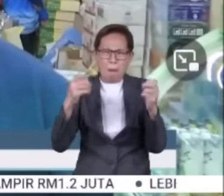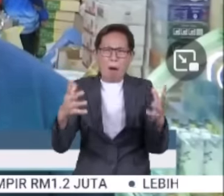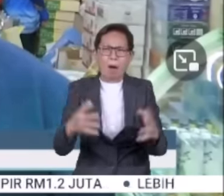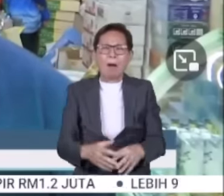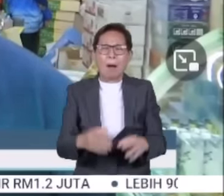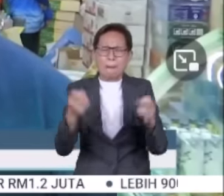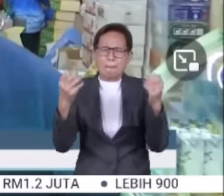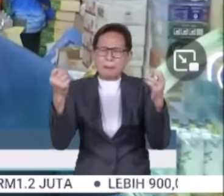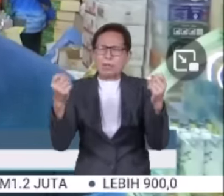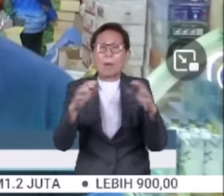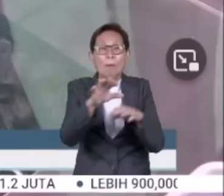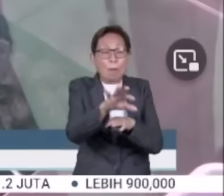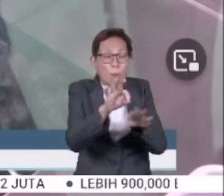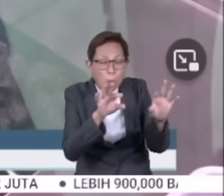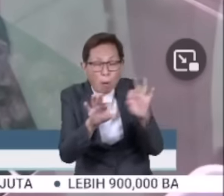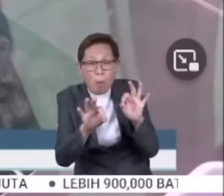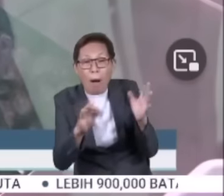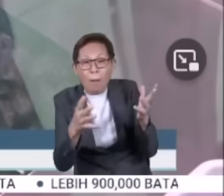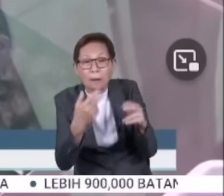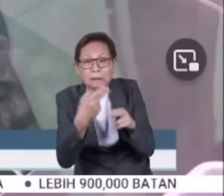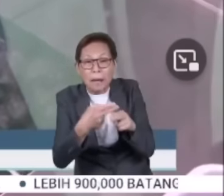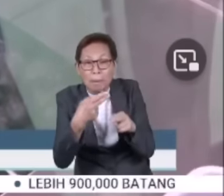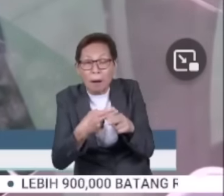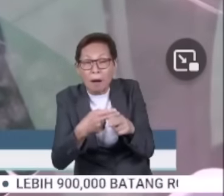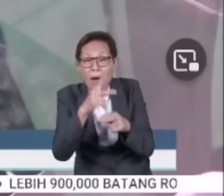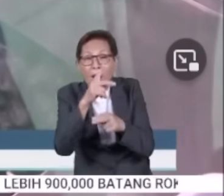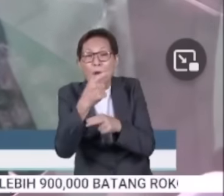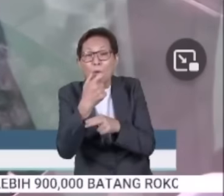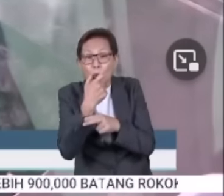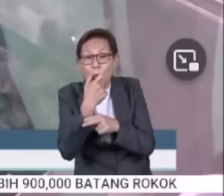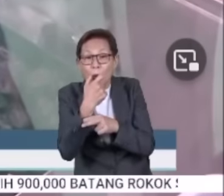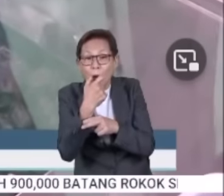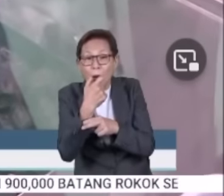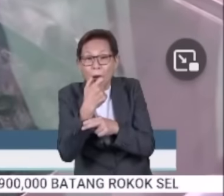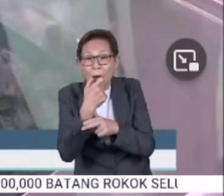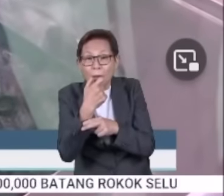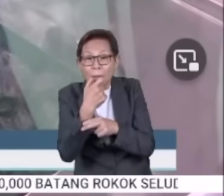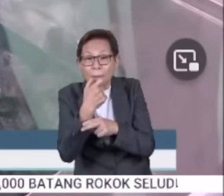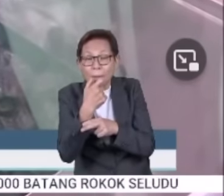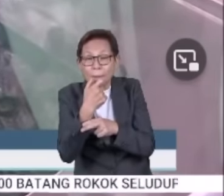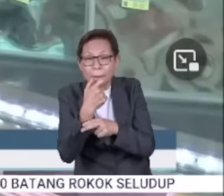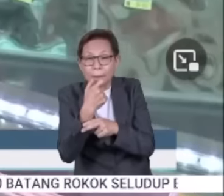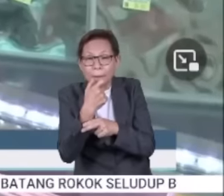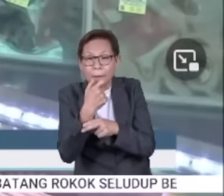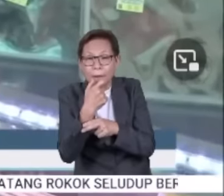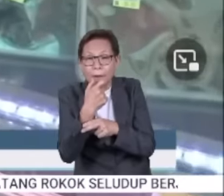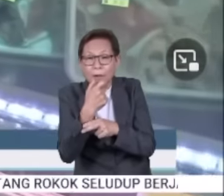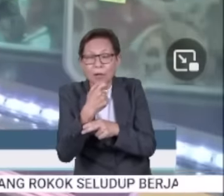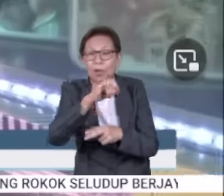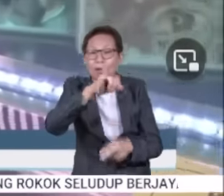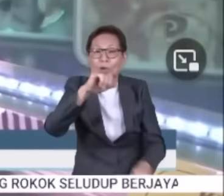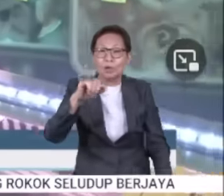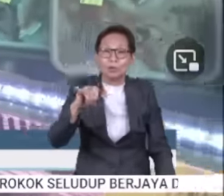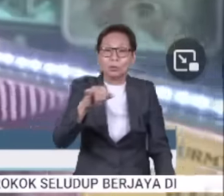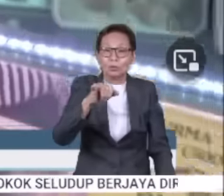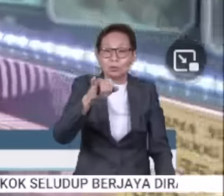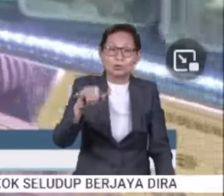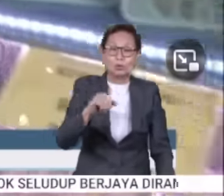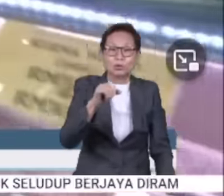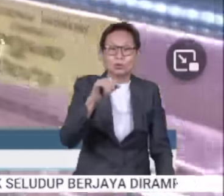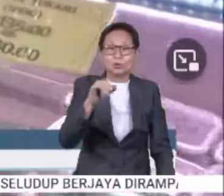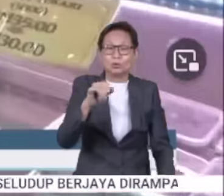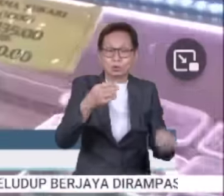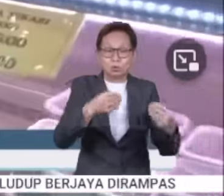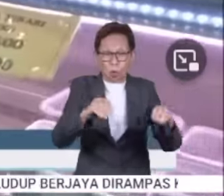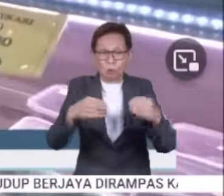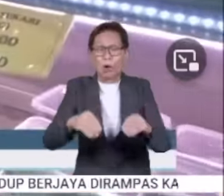banyak orang pilih adalah apa nama ini, kurma apa nama ajwa. Panjang tahun setiap hari ada kami